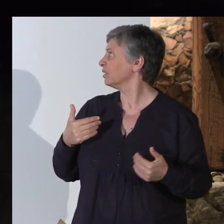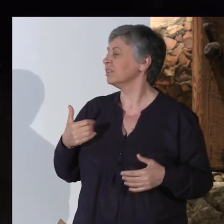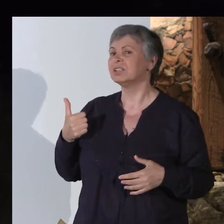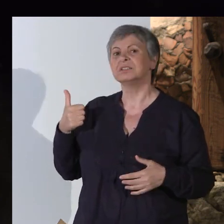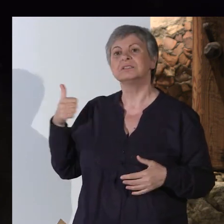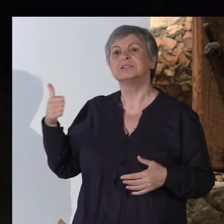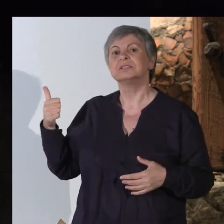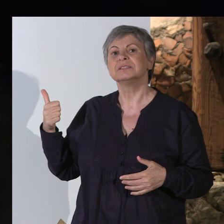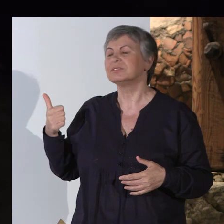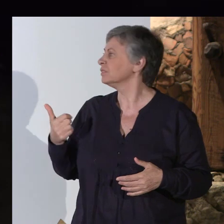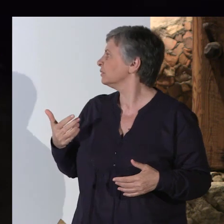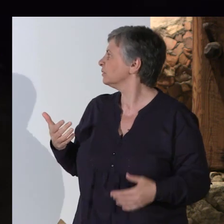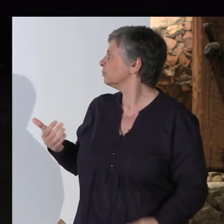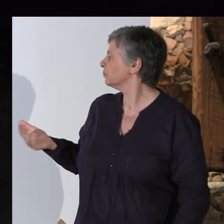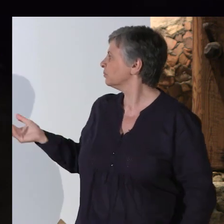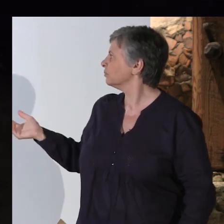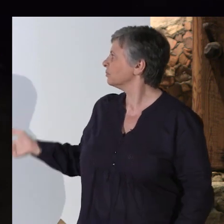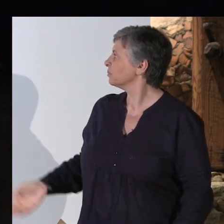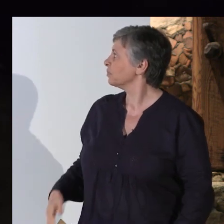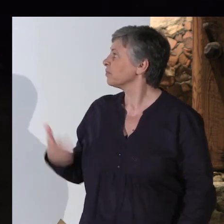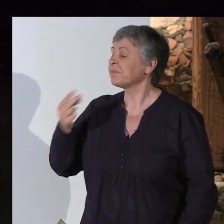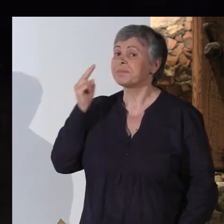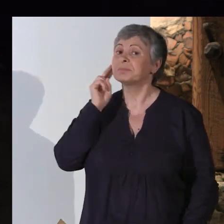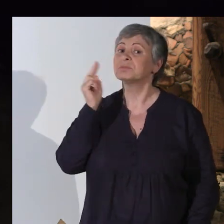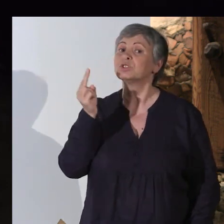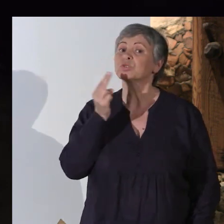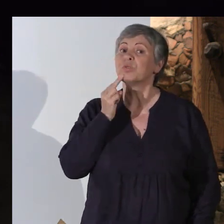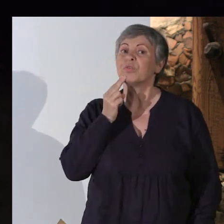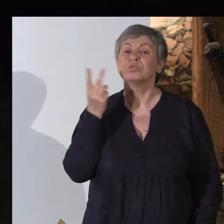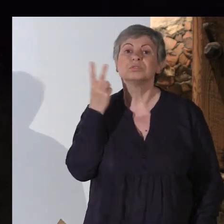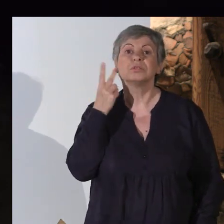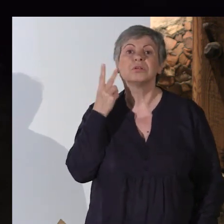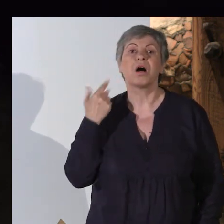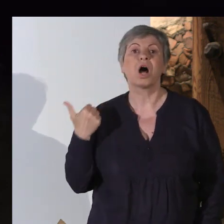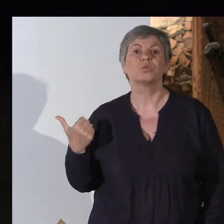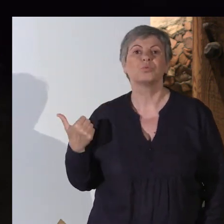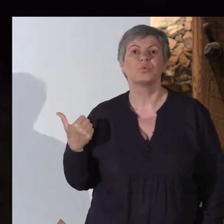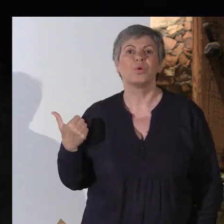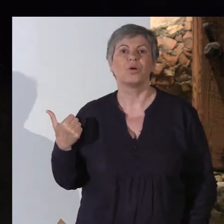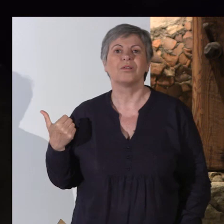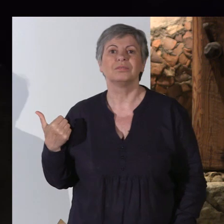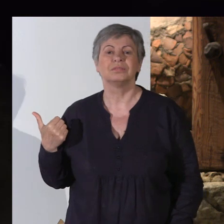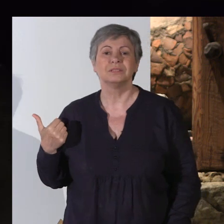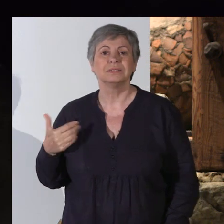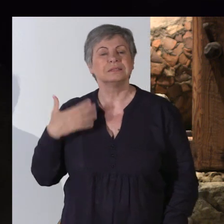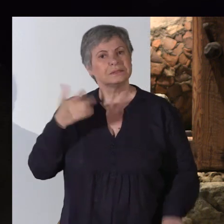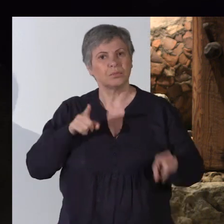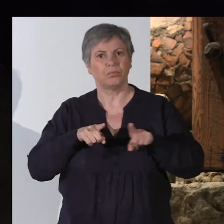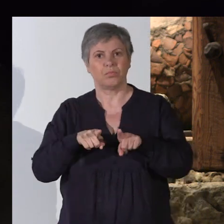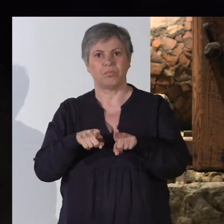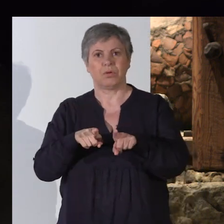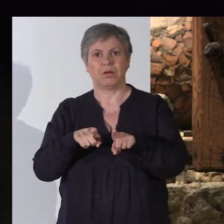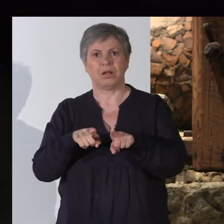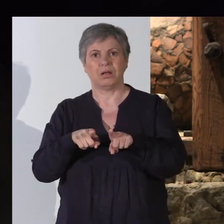προσπαθώ να σας πω τόση ώρα είναι ένας κωφός ηθοποιός και ένας ακούων κάνουνε μία σκηνή ταυτόχρονα είναι